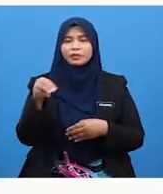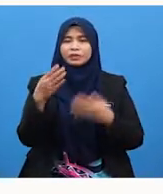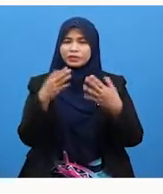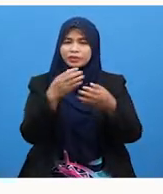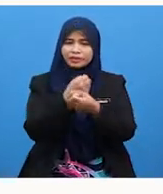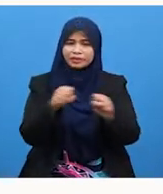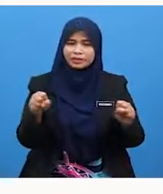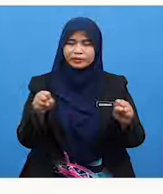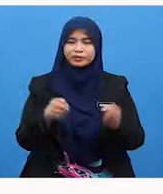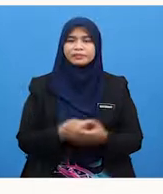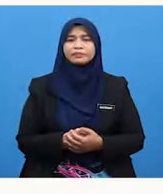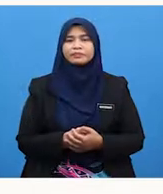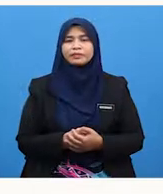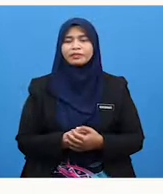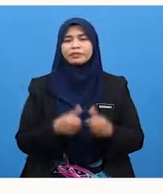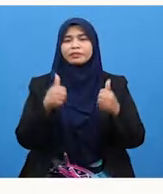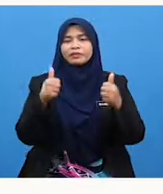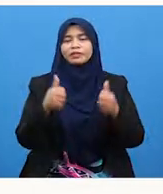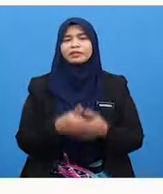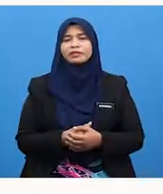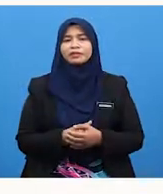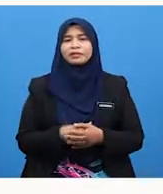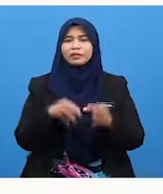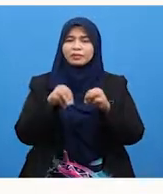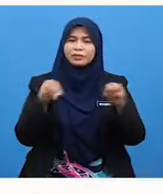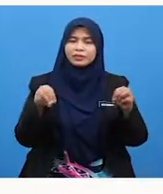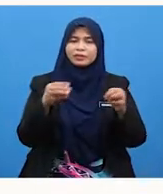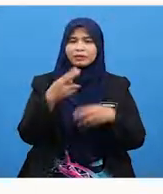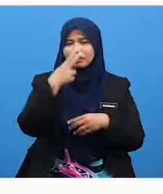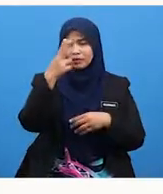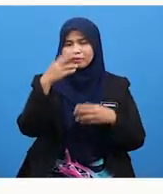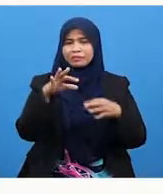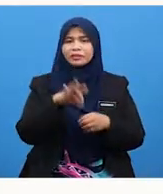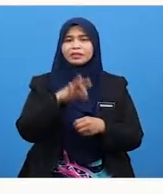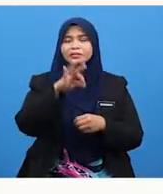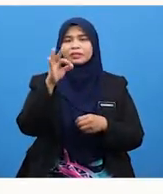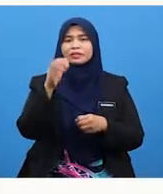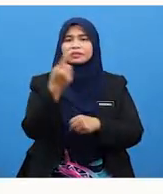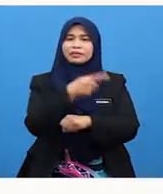bersedia? Wah, bagus! Murid-murid nampak bersemangat hari ini.